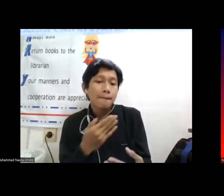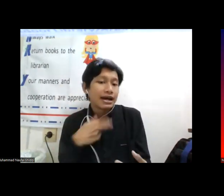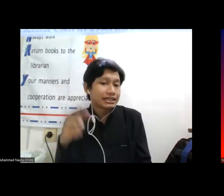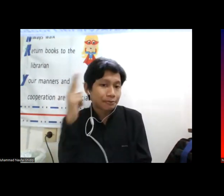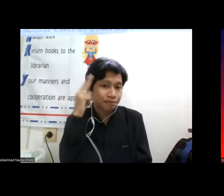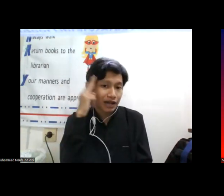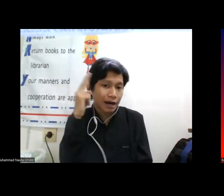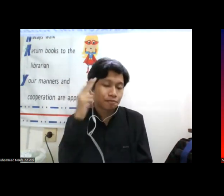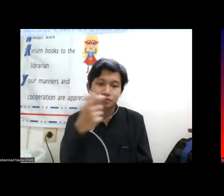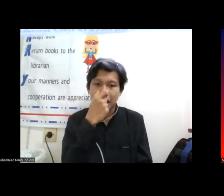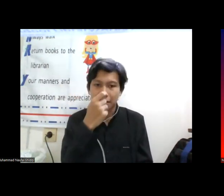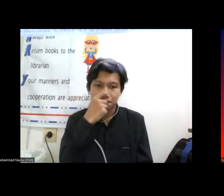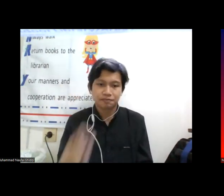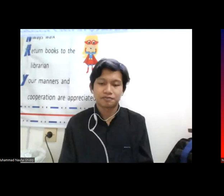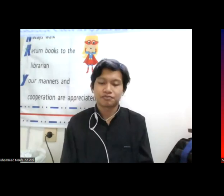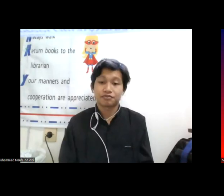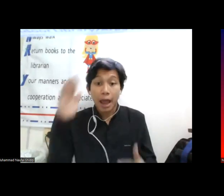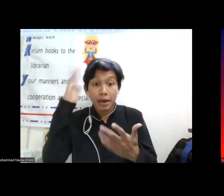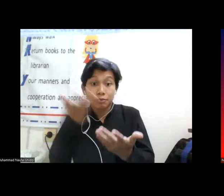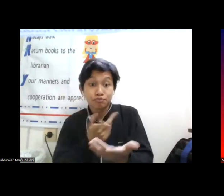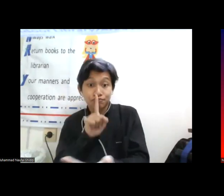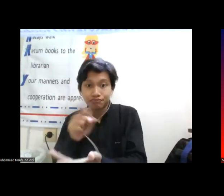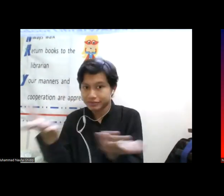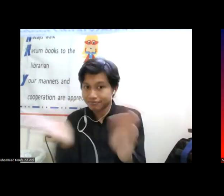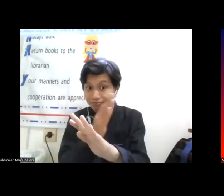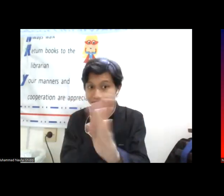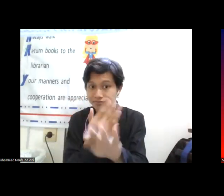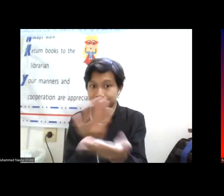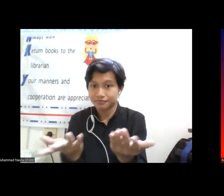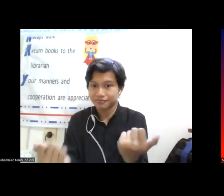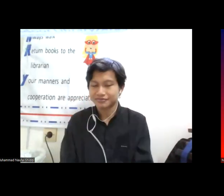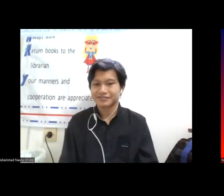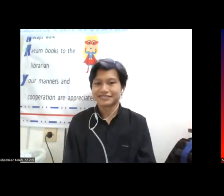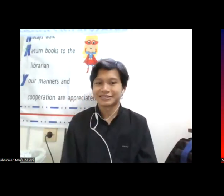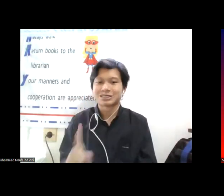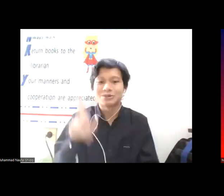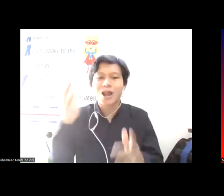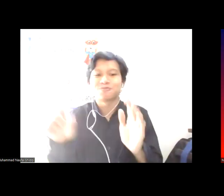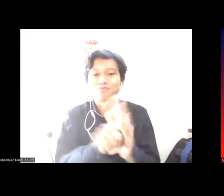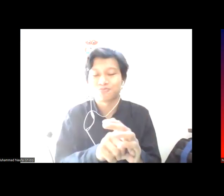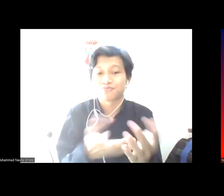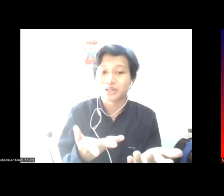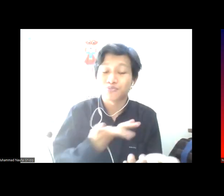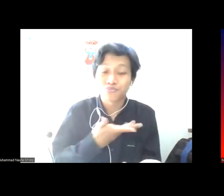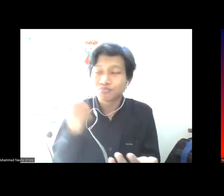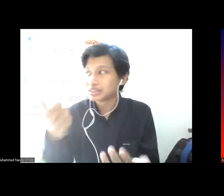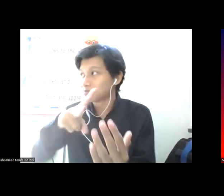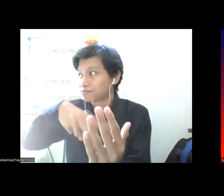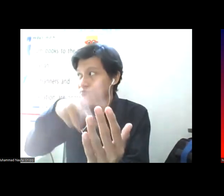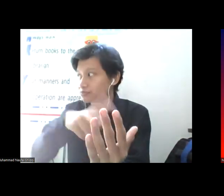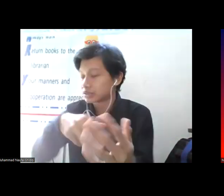masih ada yang ditanyakan mungkin masih ada yang mau bertanya Kalau malu-malu bertanya secara langsung bisa dituliskan melalui chat room